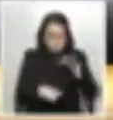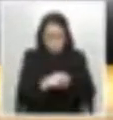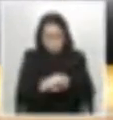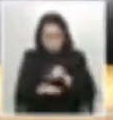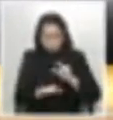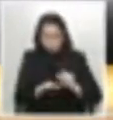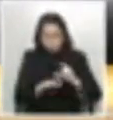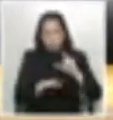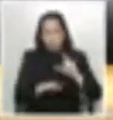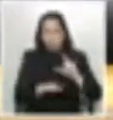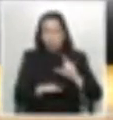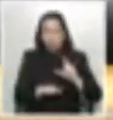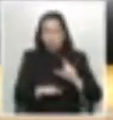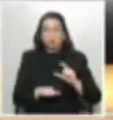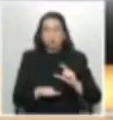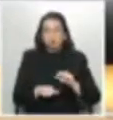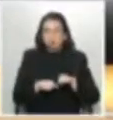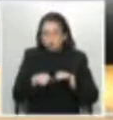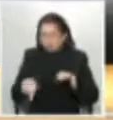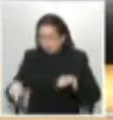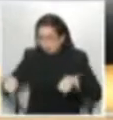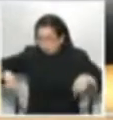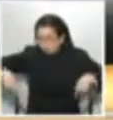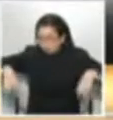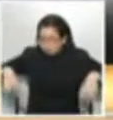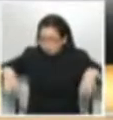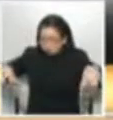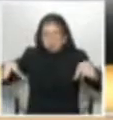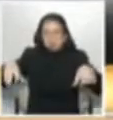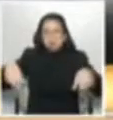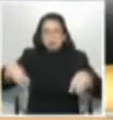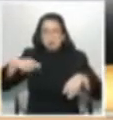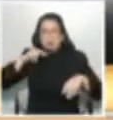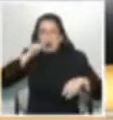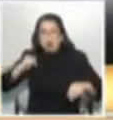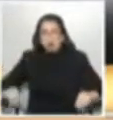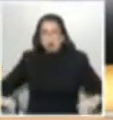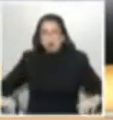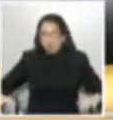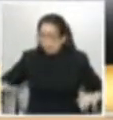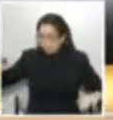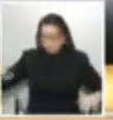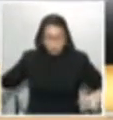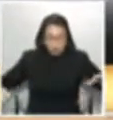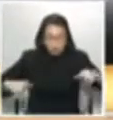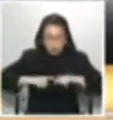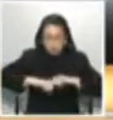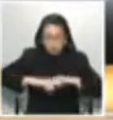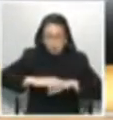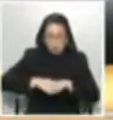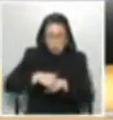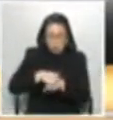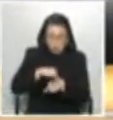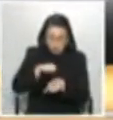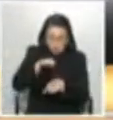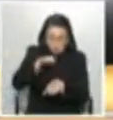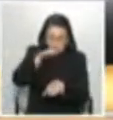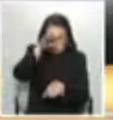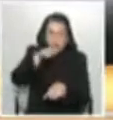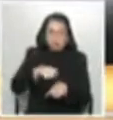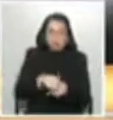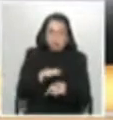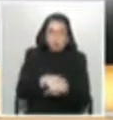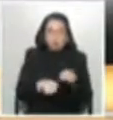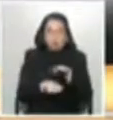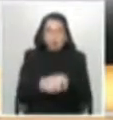เนี่ยมันเหลือกี่กิโลที่ยังไม่ได้ทำแล้วที่ทำไปนี่หลังหน้าฝนเนี่ยท่านจะซ่อมแซมไหวไหมถ้าไม่ไหวท่านจะ